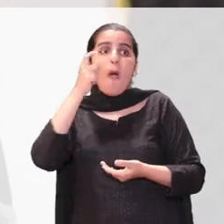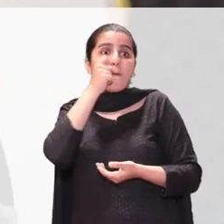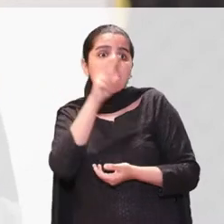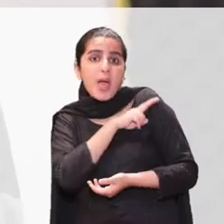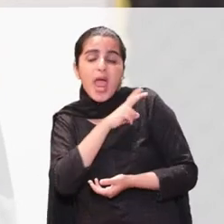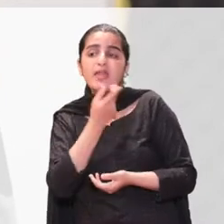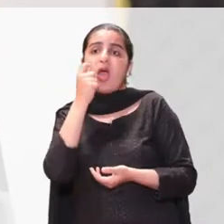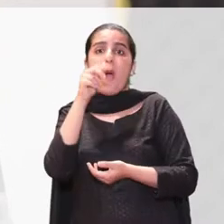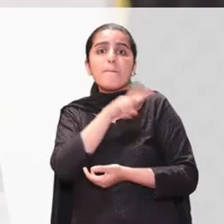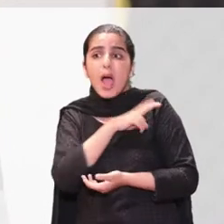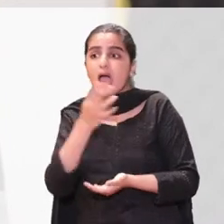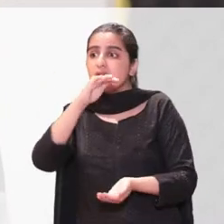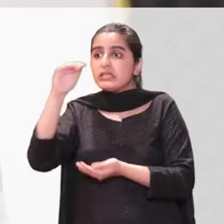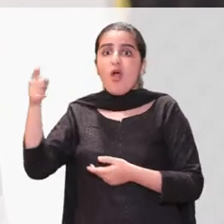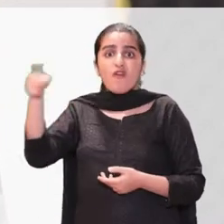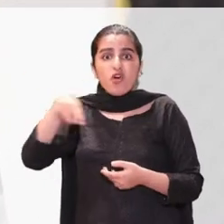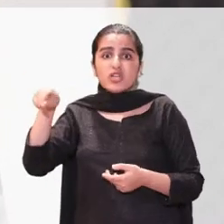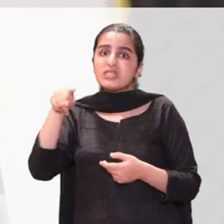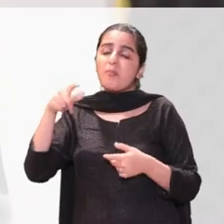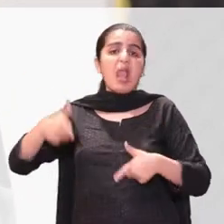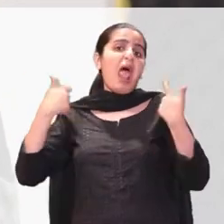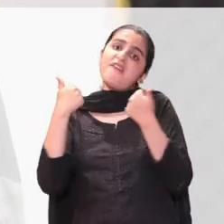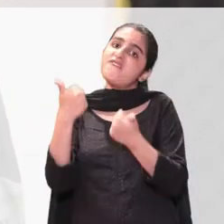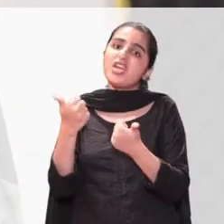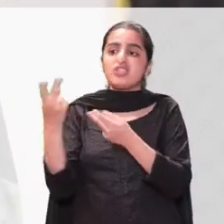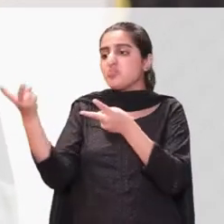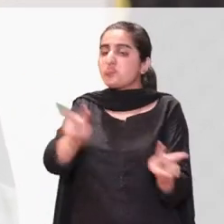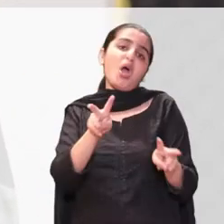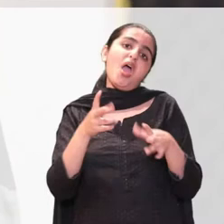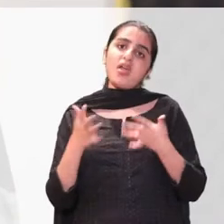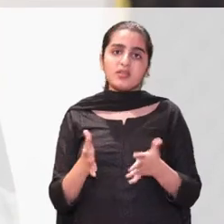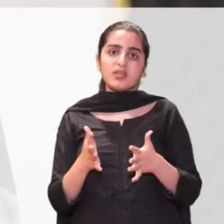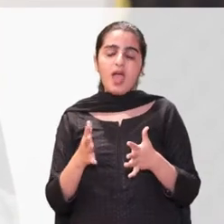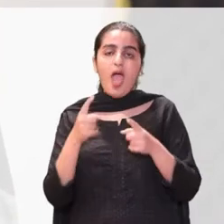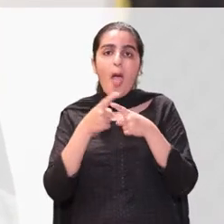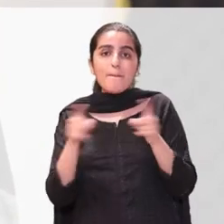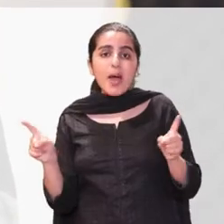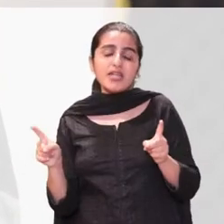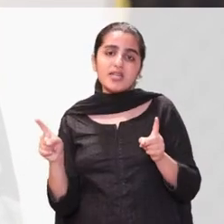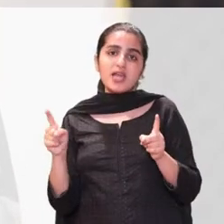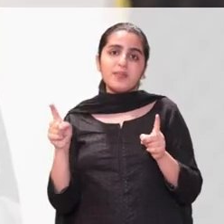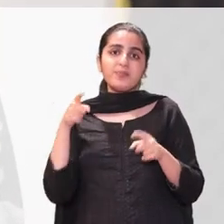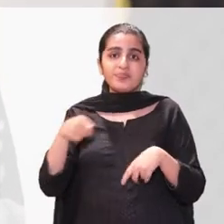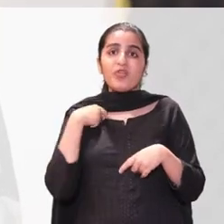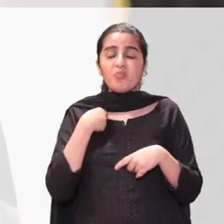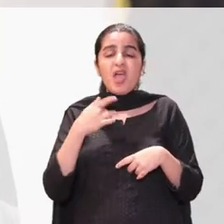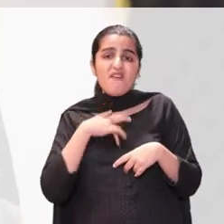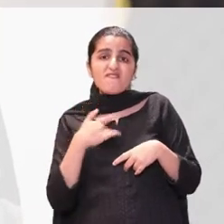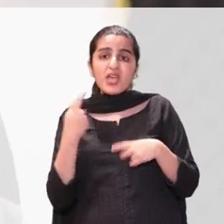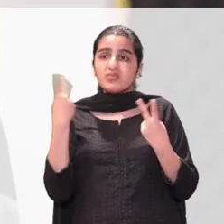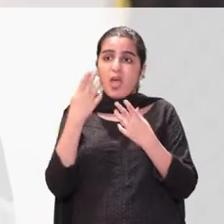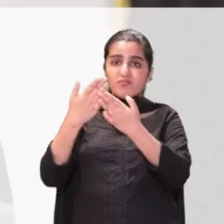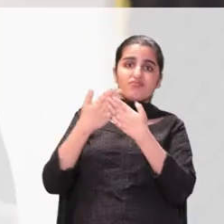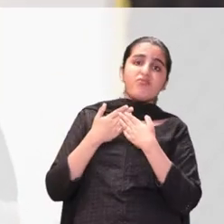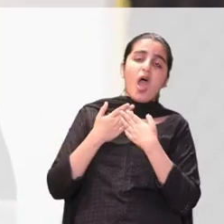के लिए आज तक खराब कर दिए हलवा का थे सर्विस आफ केमिकल इंजीनियर तो ऐसी बात नहीं है मैंने सारी सीमाएं तोड़ी लेकिन वह